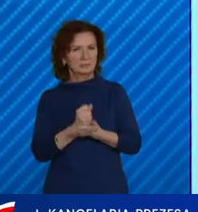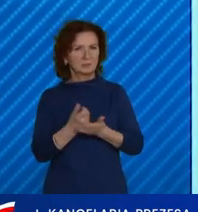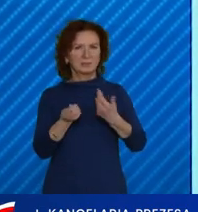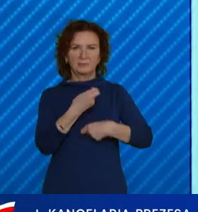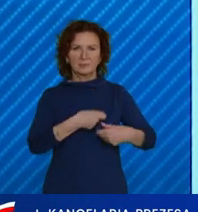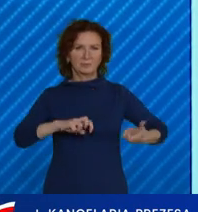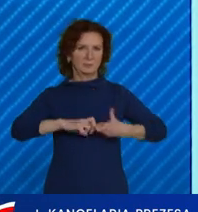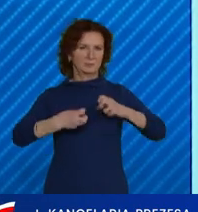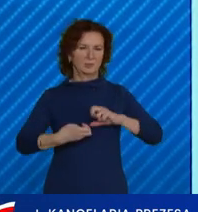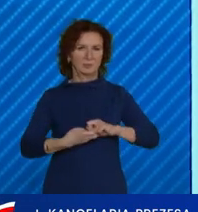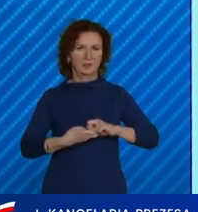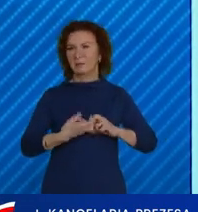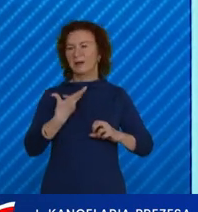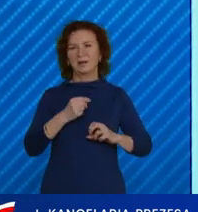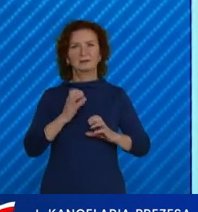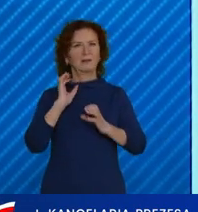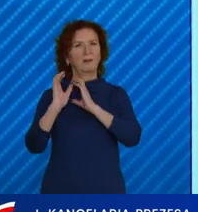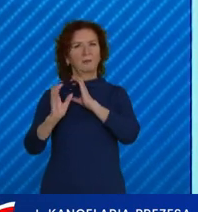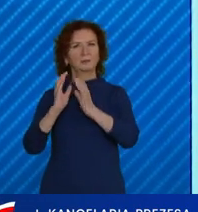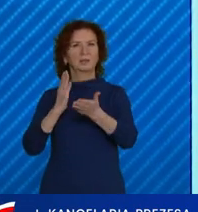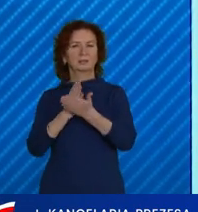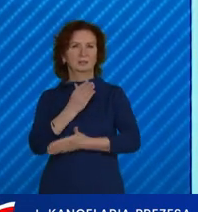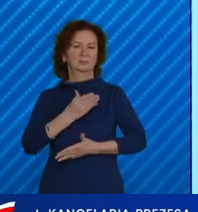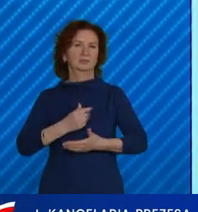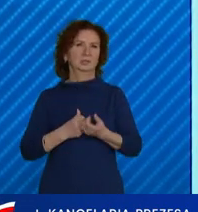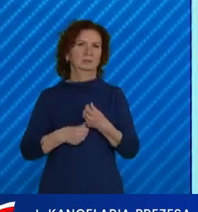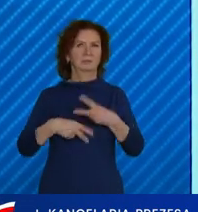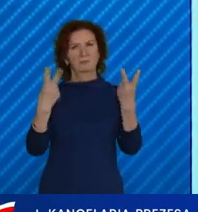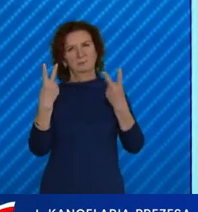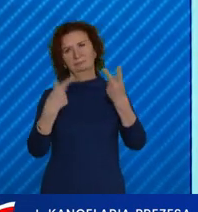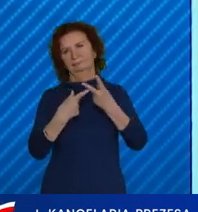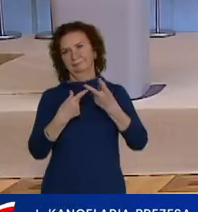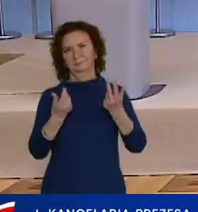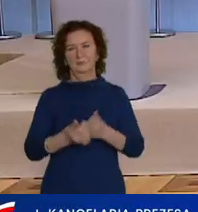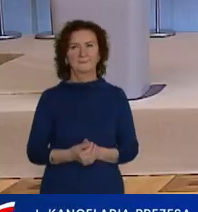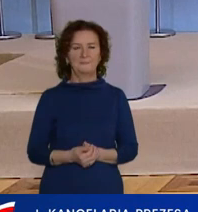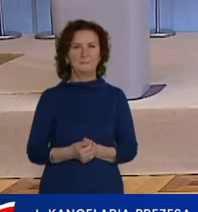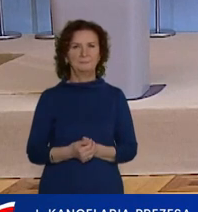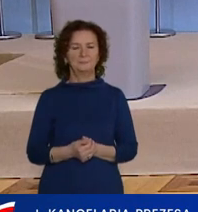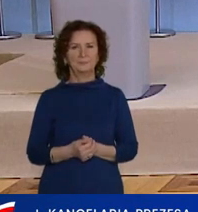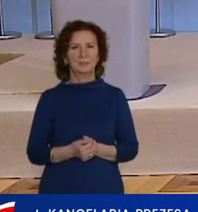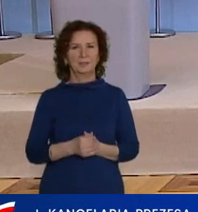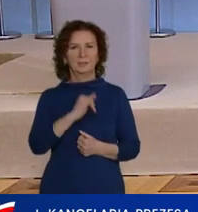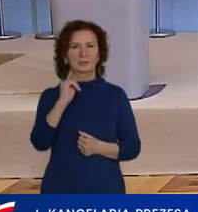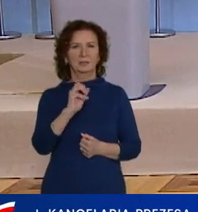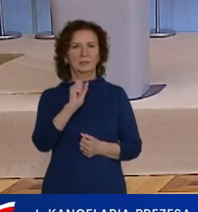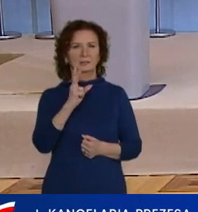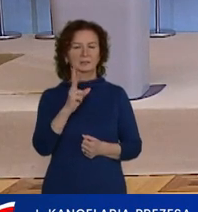nie komunikujmy się za pośrednictwem mediów, bo to nie ma po prostu kompletnie sensu. Redaktor Jacek Czarnecki,